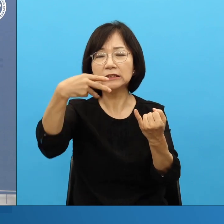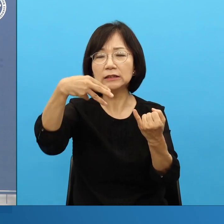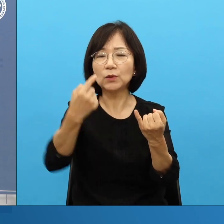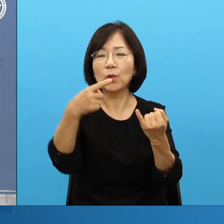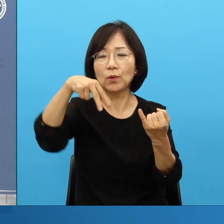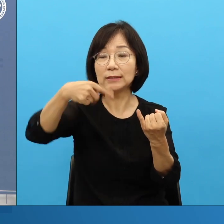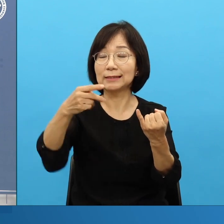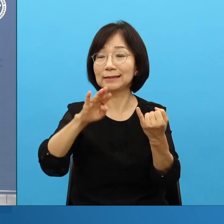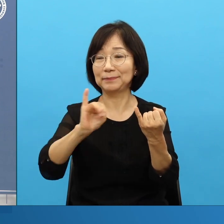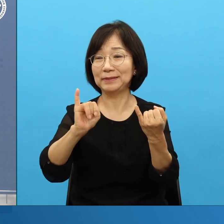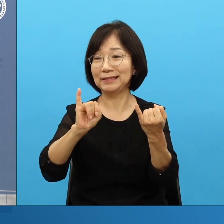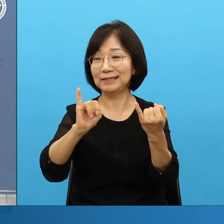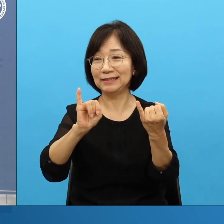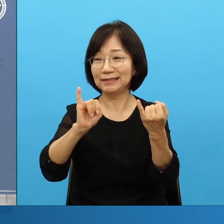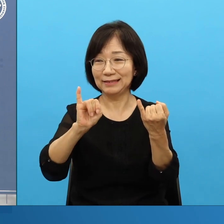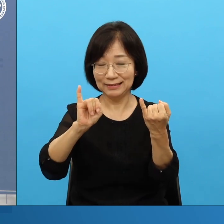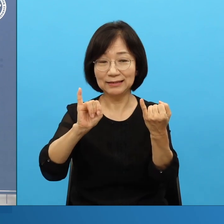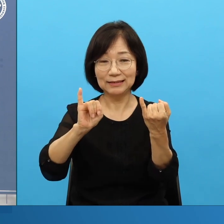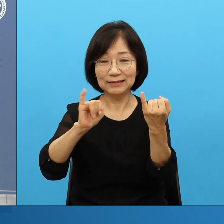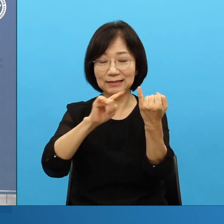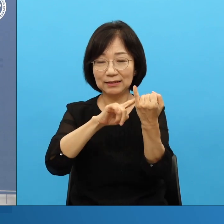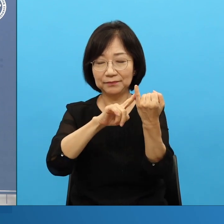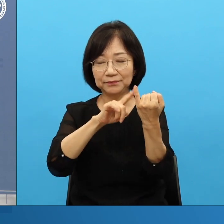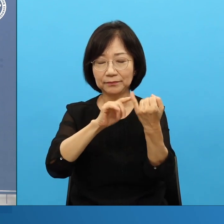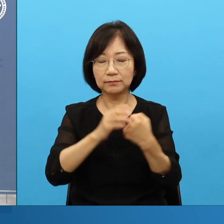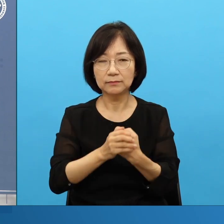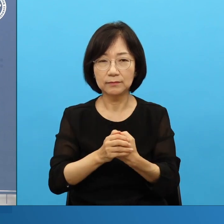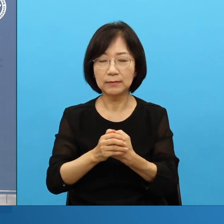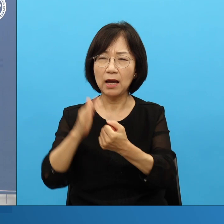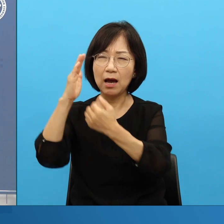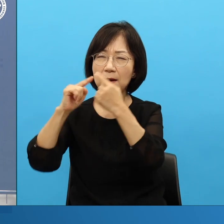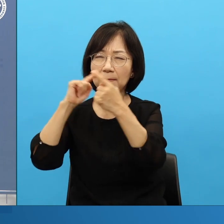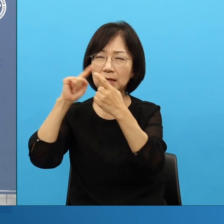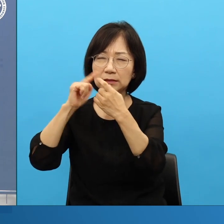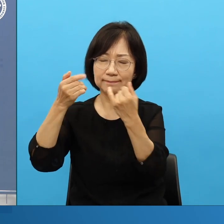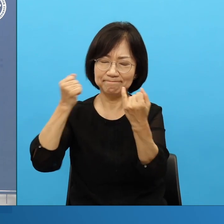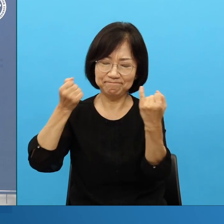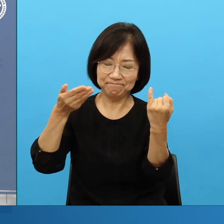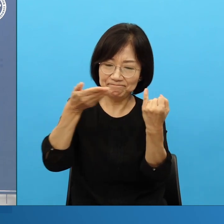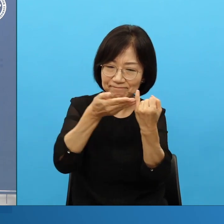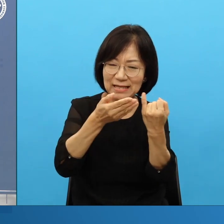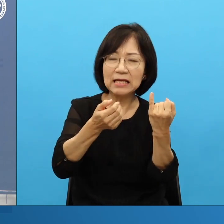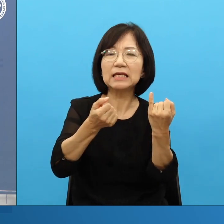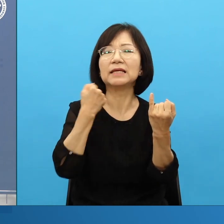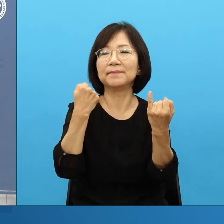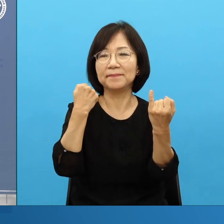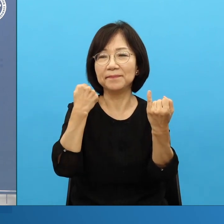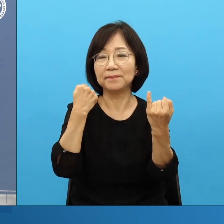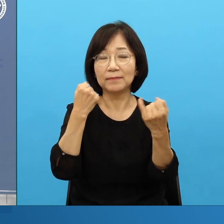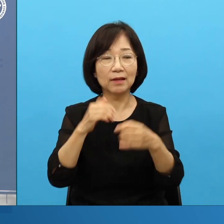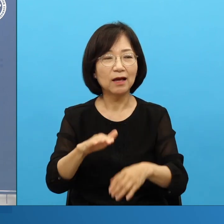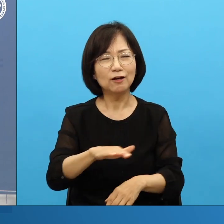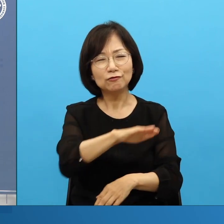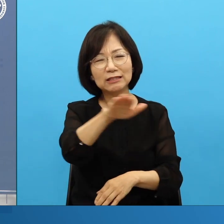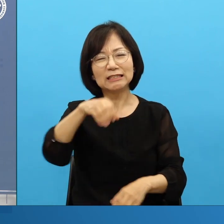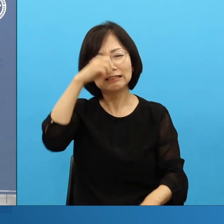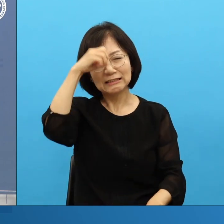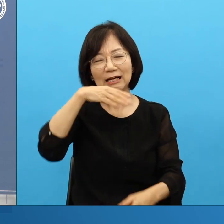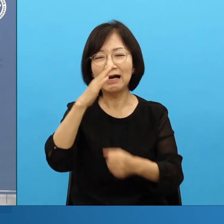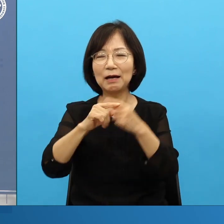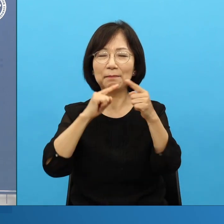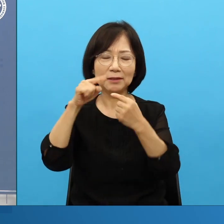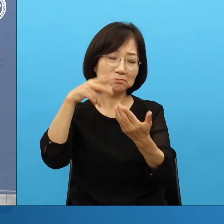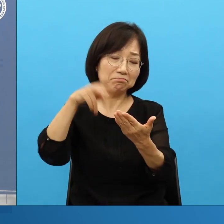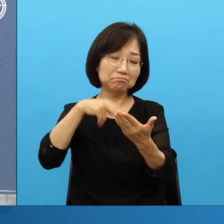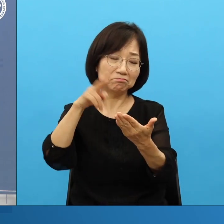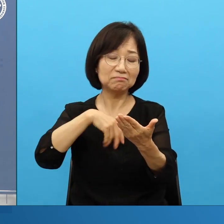실제 있었던 인물들이요. 우리가 하나님 말씀을 그렇게 잘 이렇게 귀중하게 잘 안 보잖아요. 저도 옛날에 그랬거든요. These